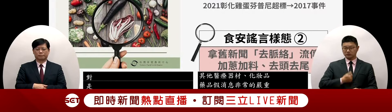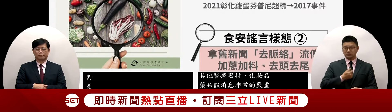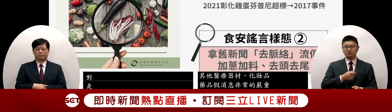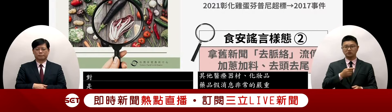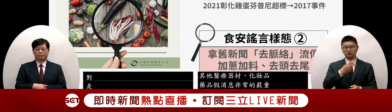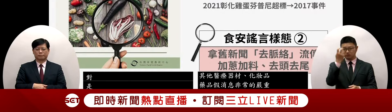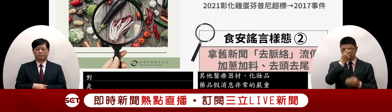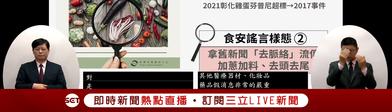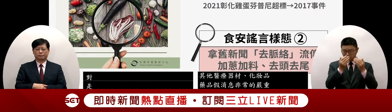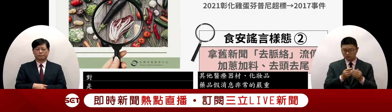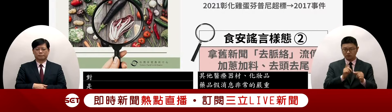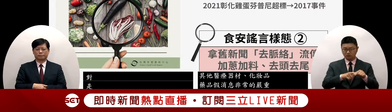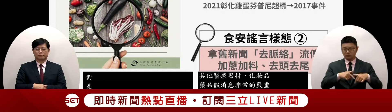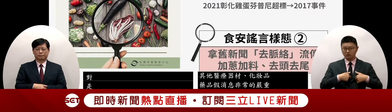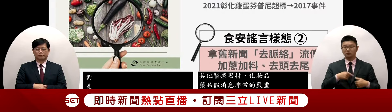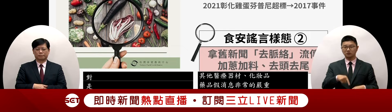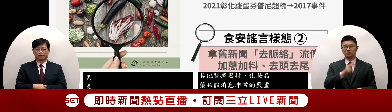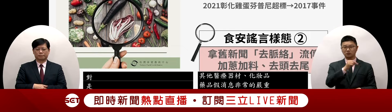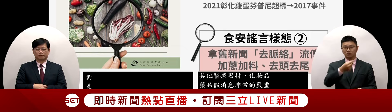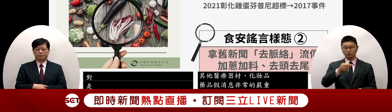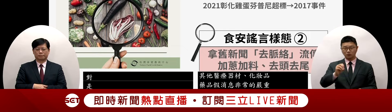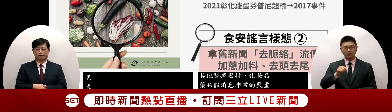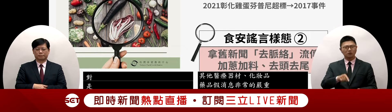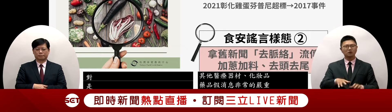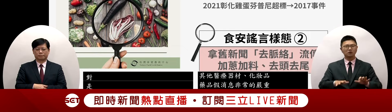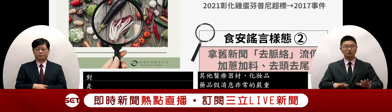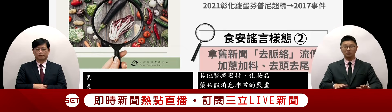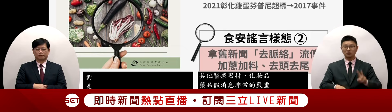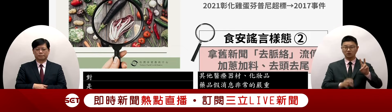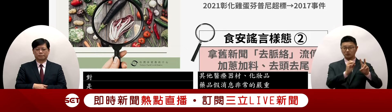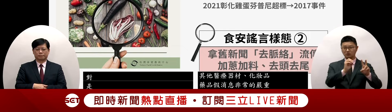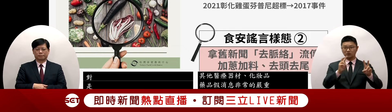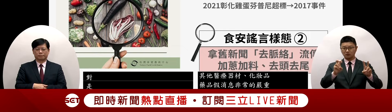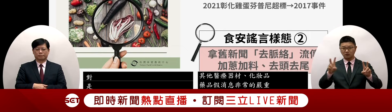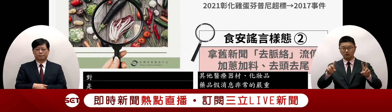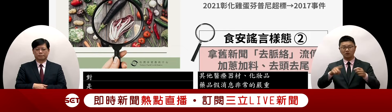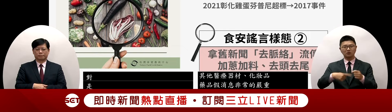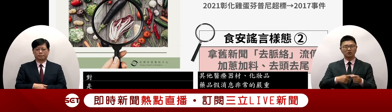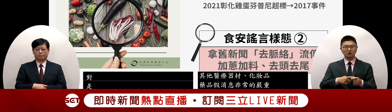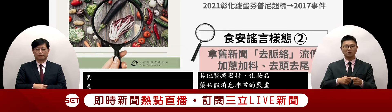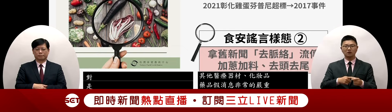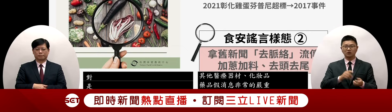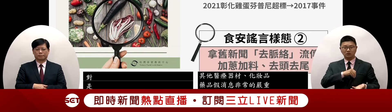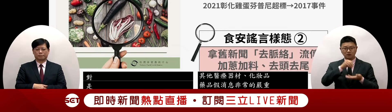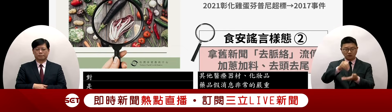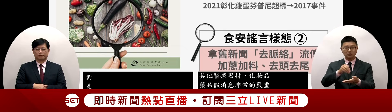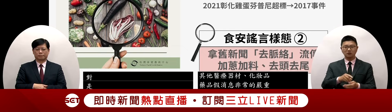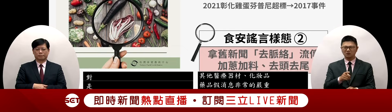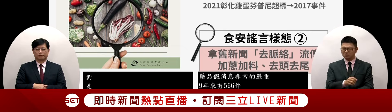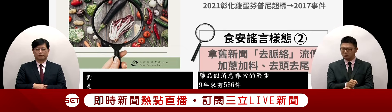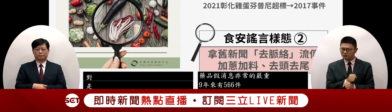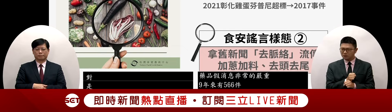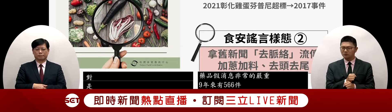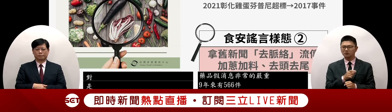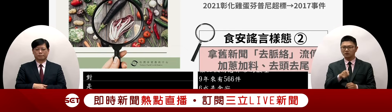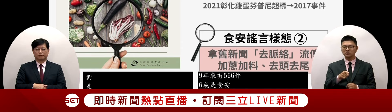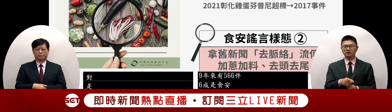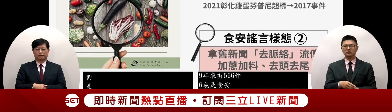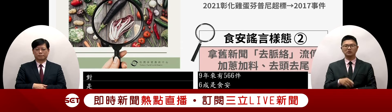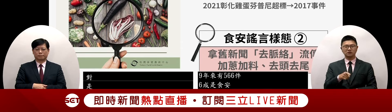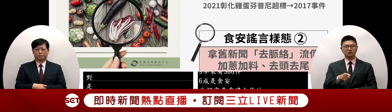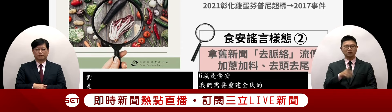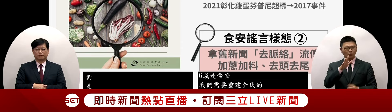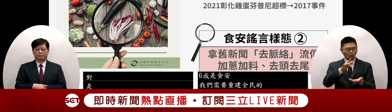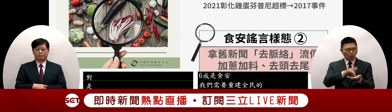构 NGO， 他们也具体的在2022年提出小心有毒的食安假讯